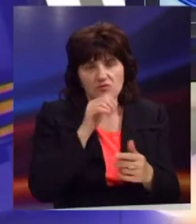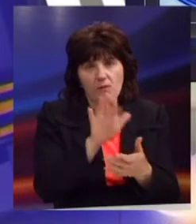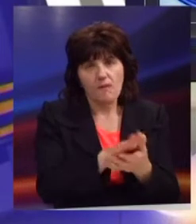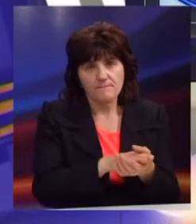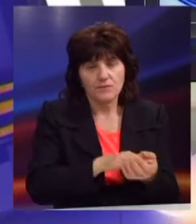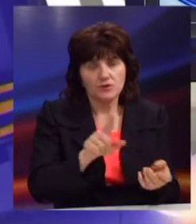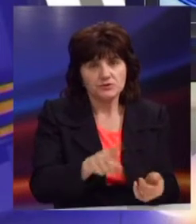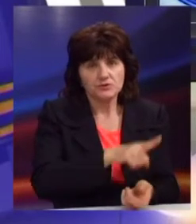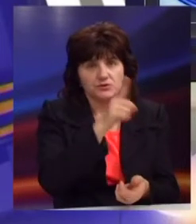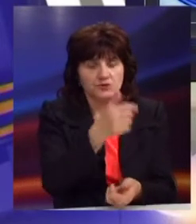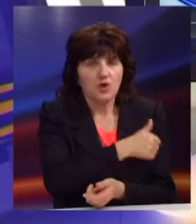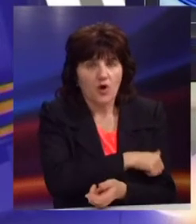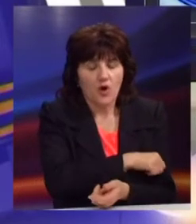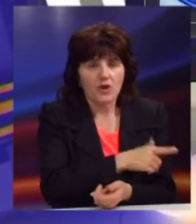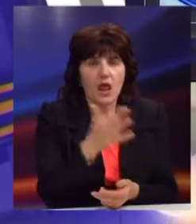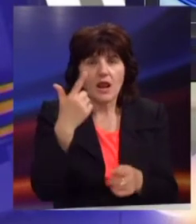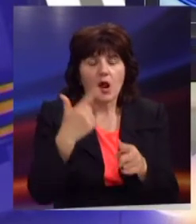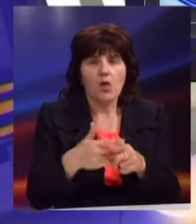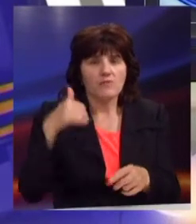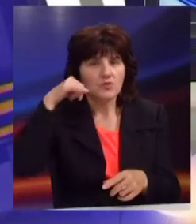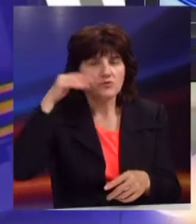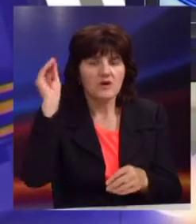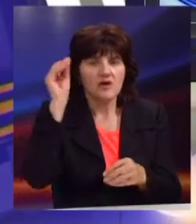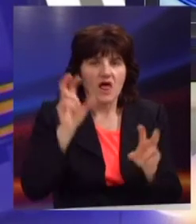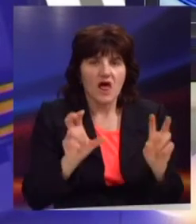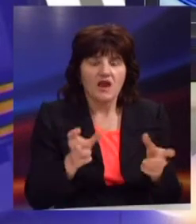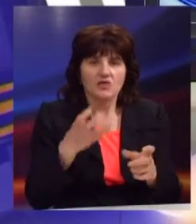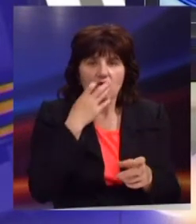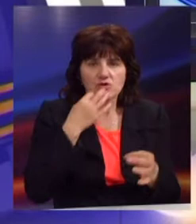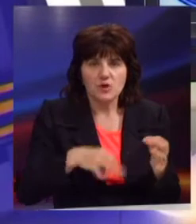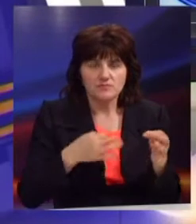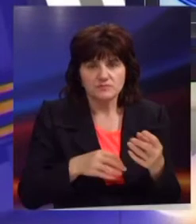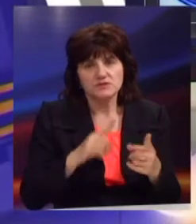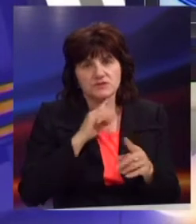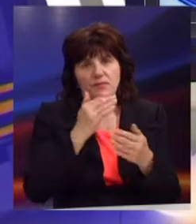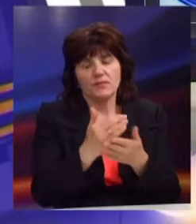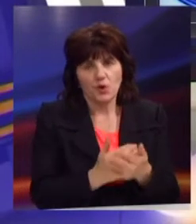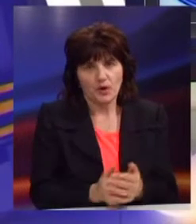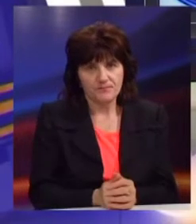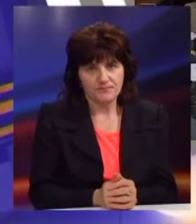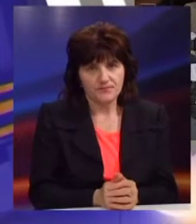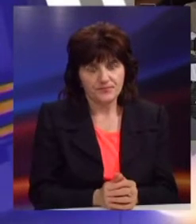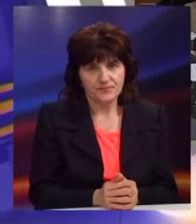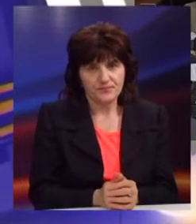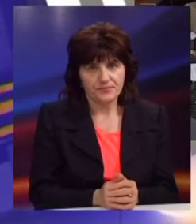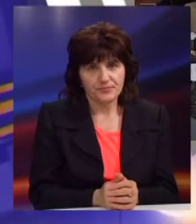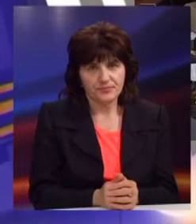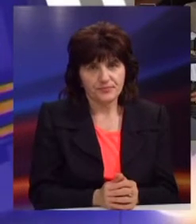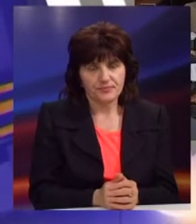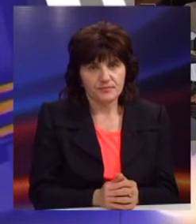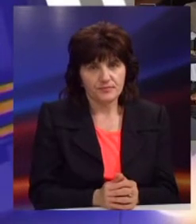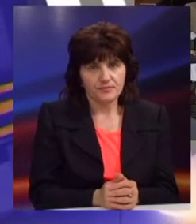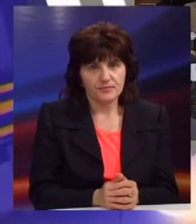početka uz radio i jedna od slušateljki koje se nekoliko puta na dan javljaju kako u radijski, tako i u TV program.